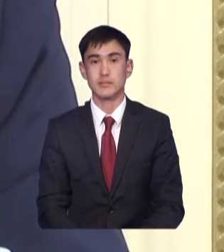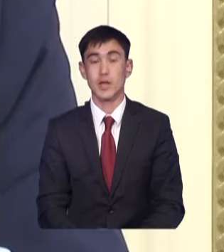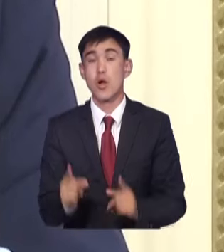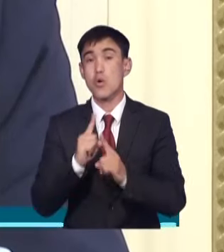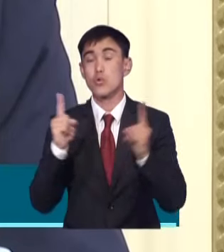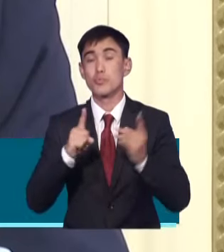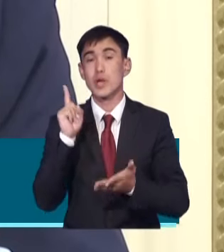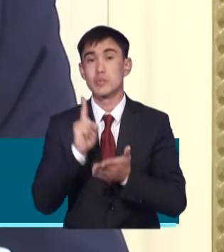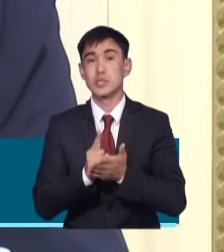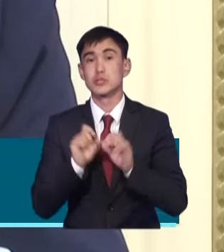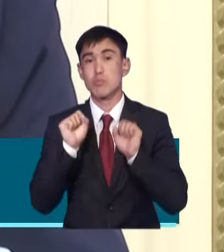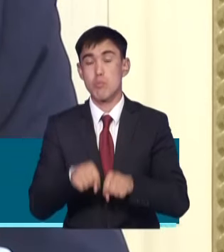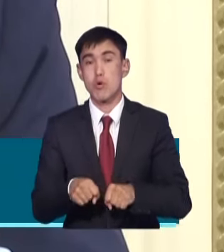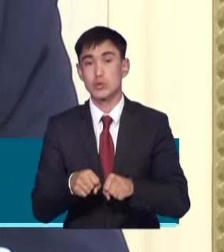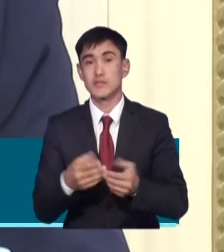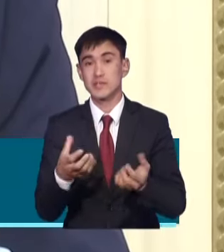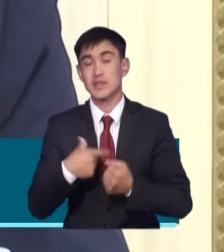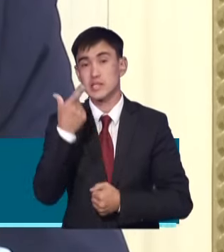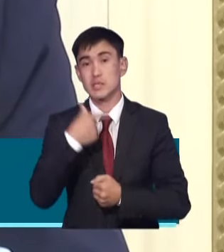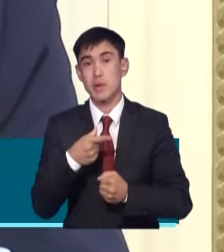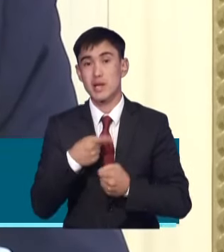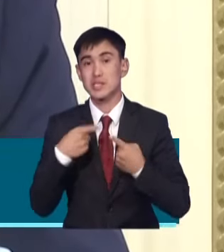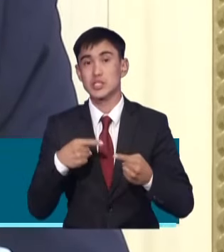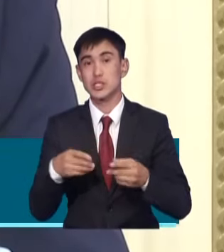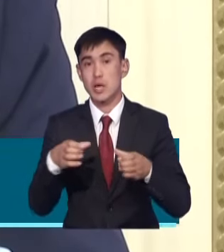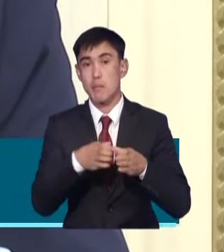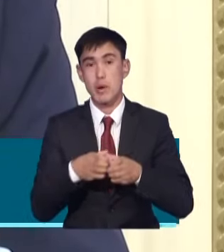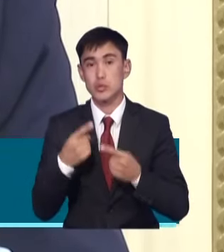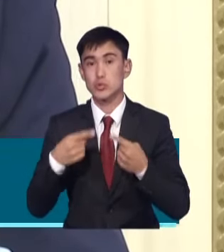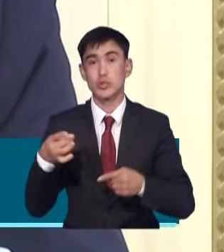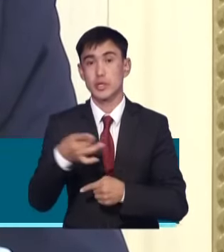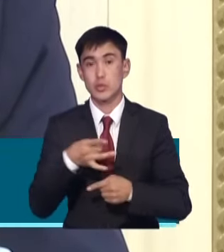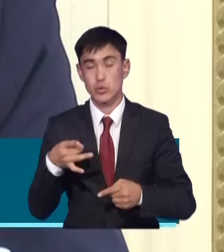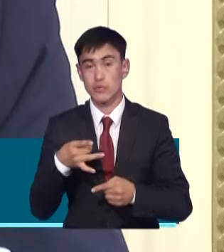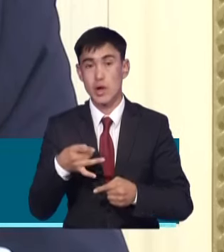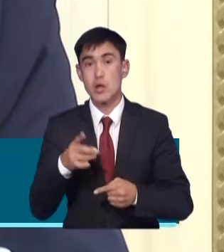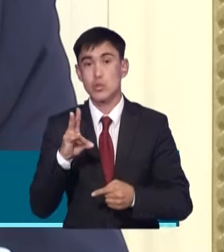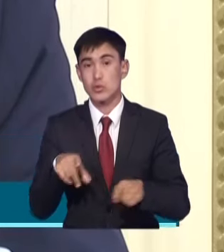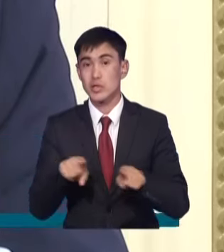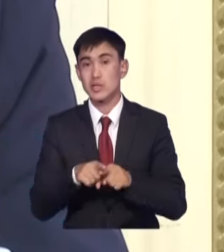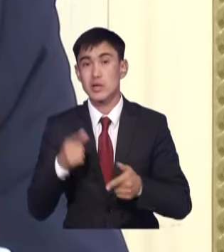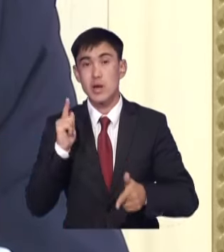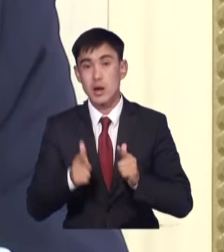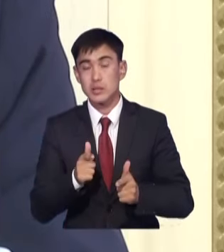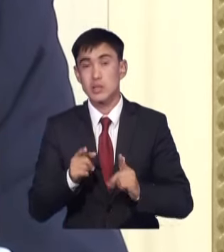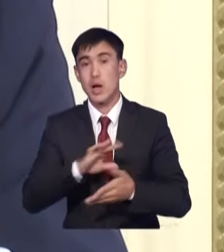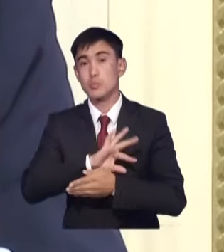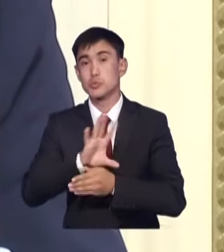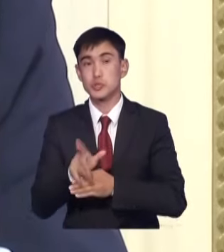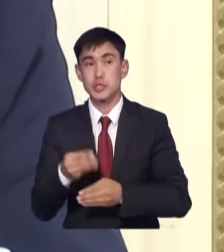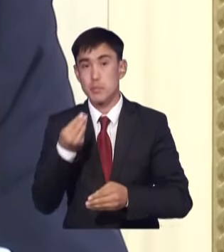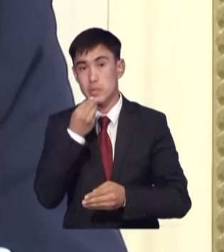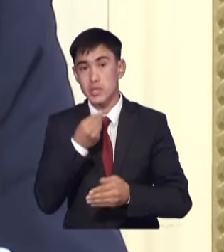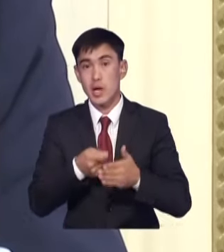крупные обязательства могут конечно взять на себя различные компании из других регионов Однако такие гарантии как обеспечение